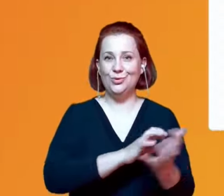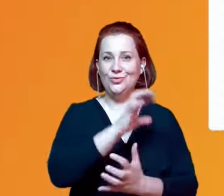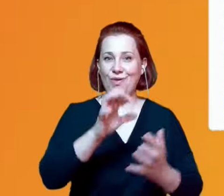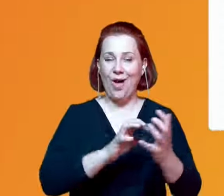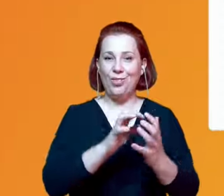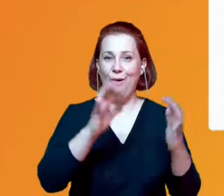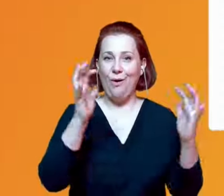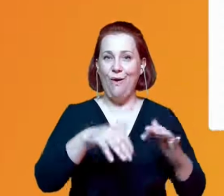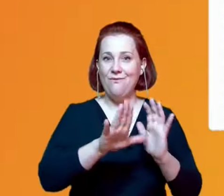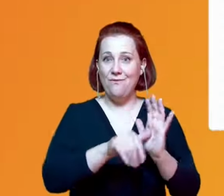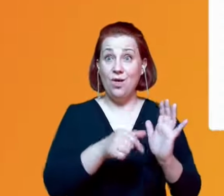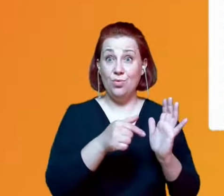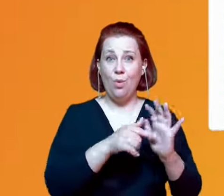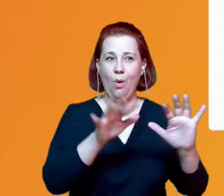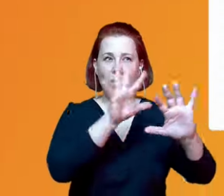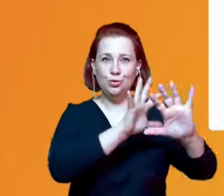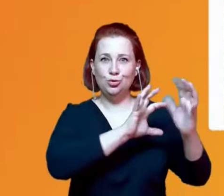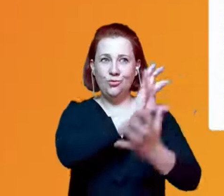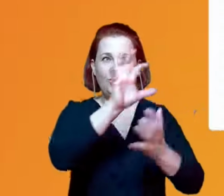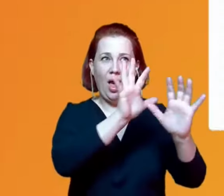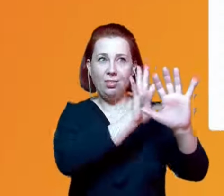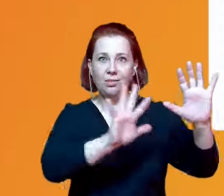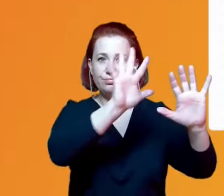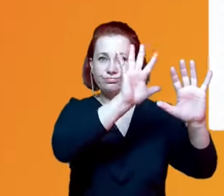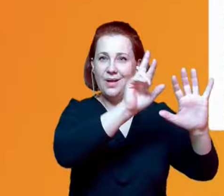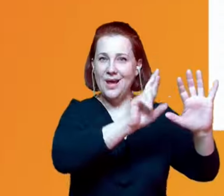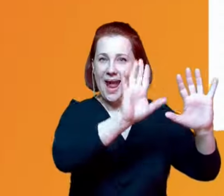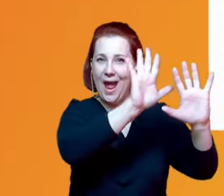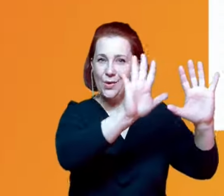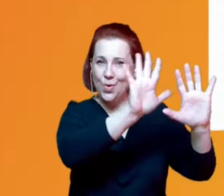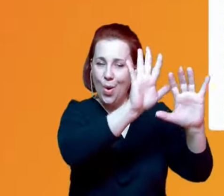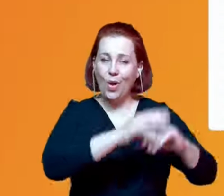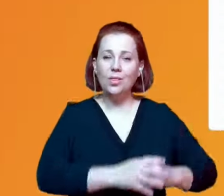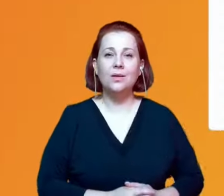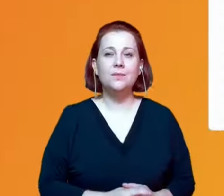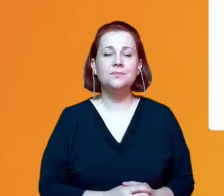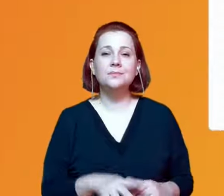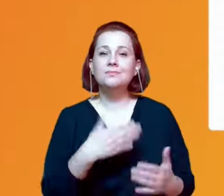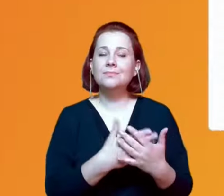regionie świata. I to również było dla nas ważne, aby podkreślić